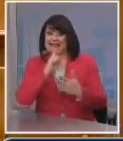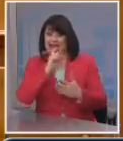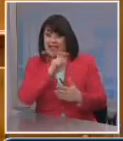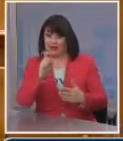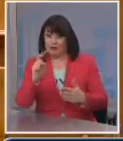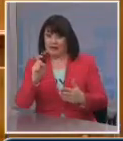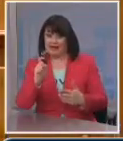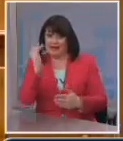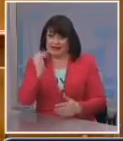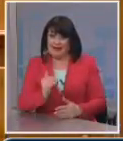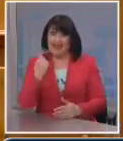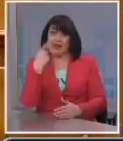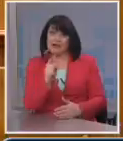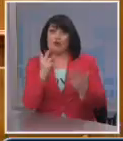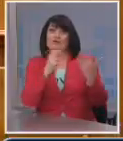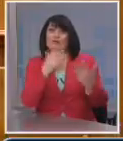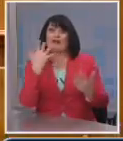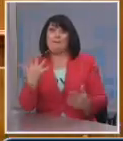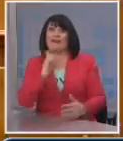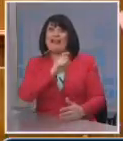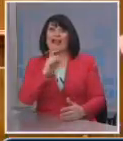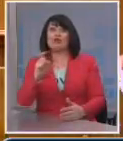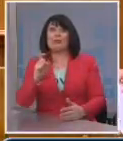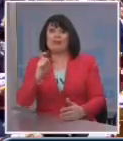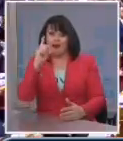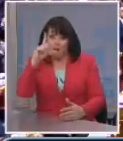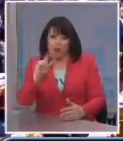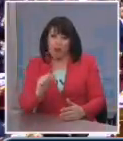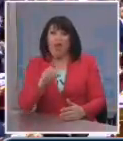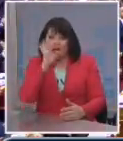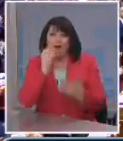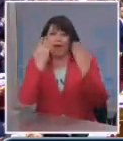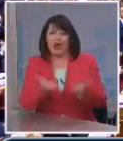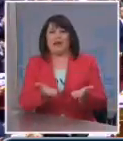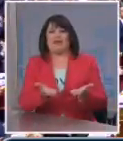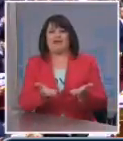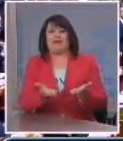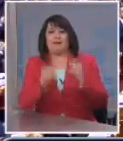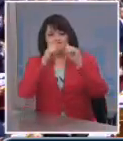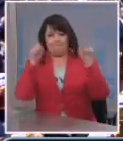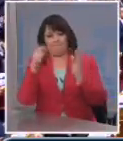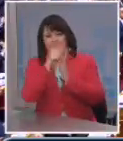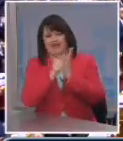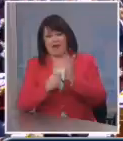τώρα 175 εκατομμύρια. Αυτή είναι η αλήθεια. Και καταθέτω το σχετικό πίνακα.